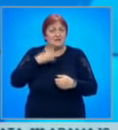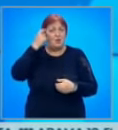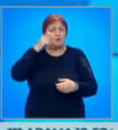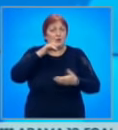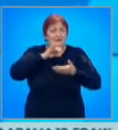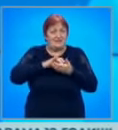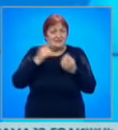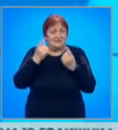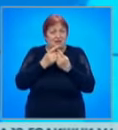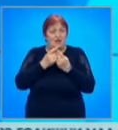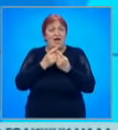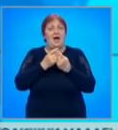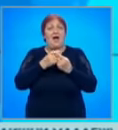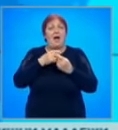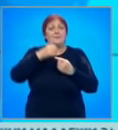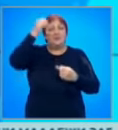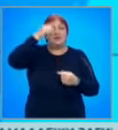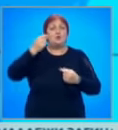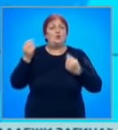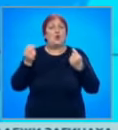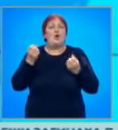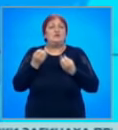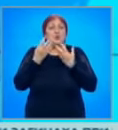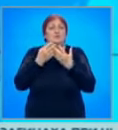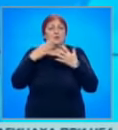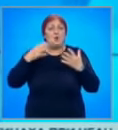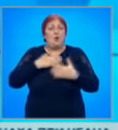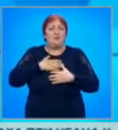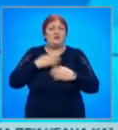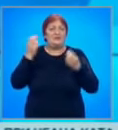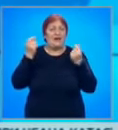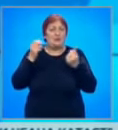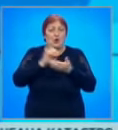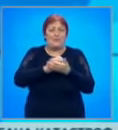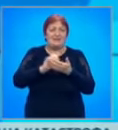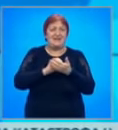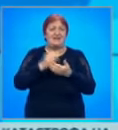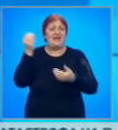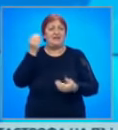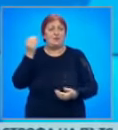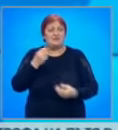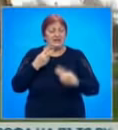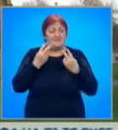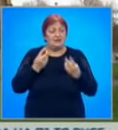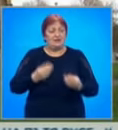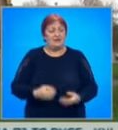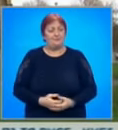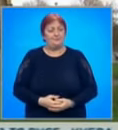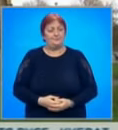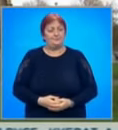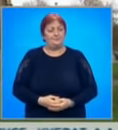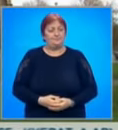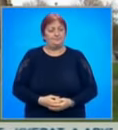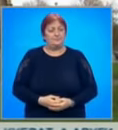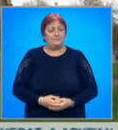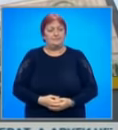център среща сънародниците ни с българското изкуство и с много от обичаните актьори, писатели и творци. Вижте. Зад